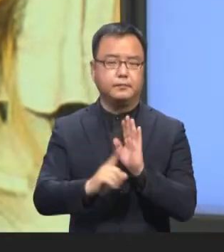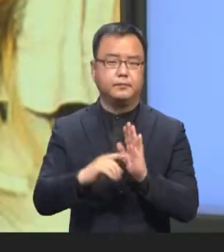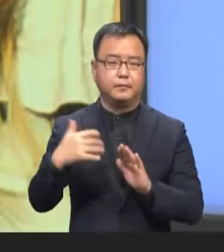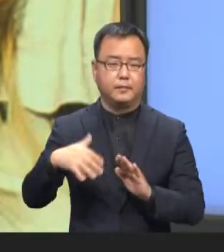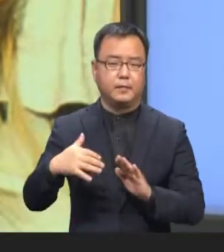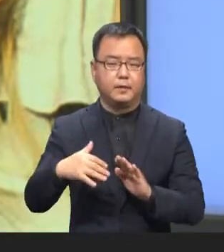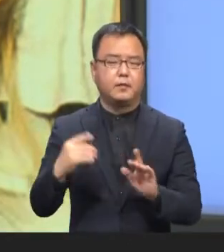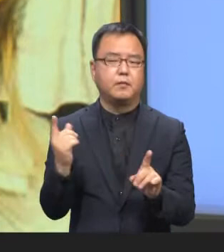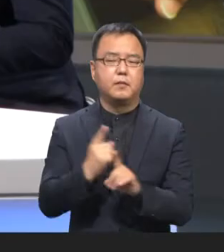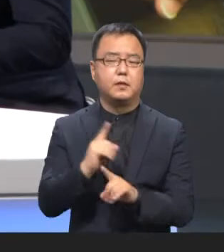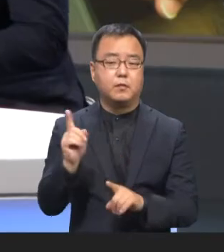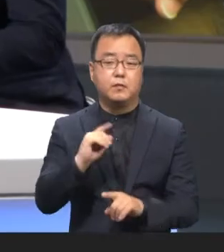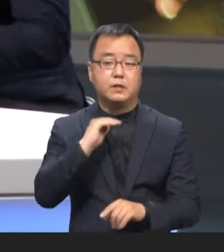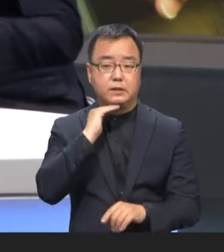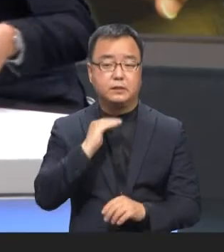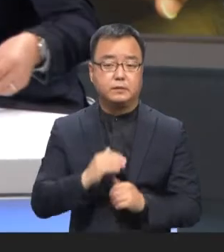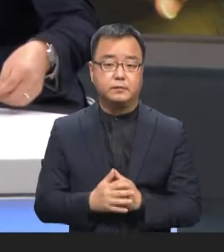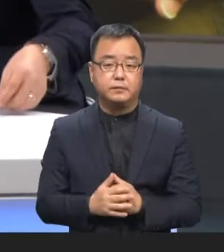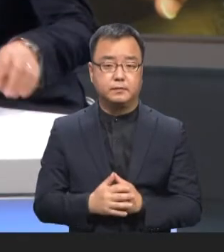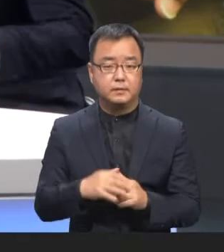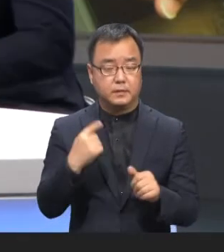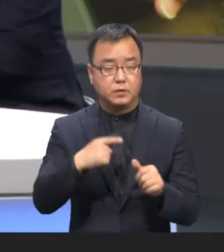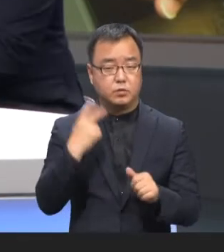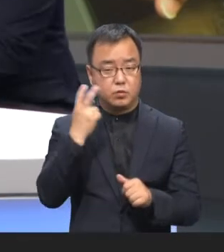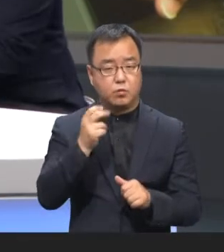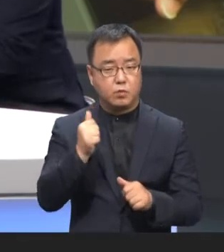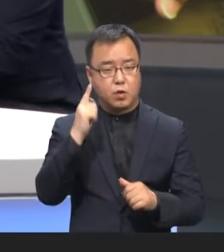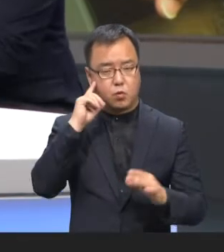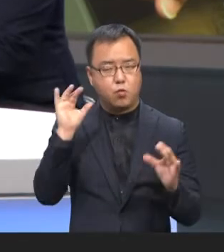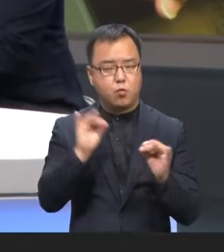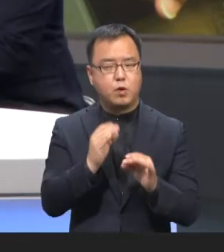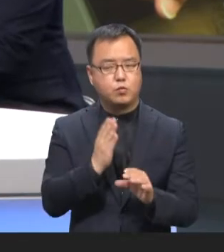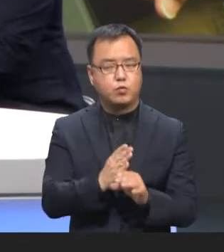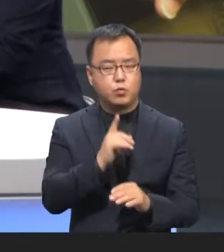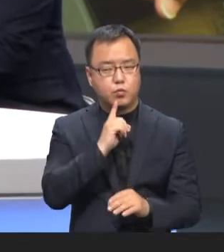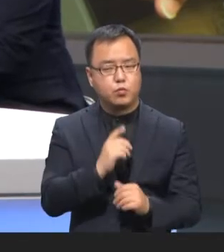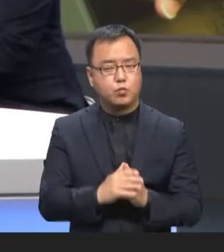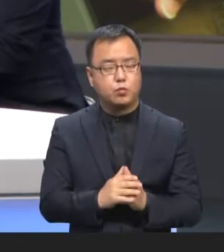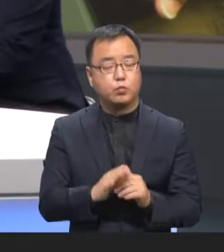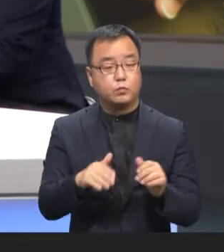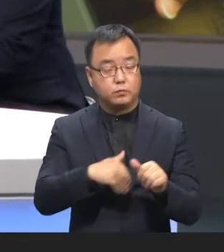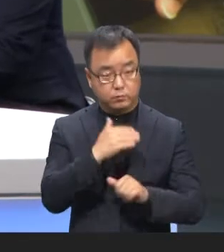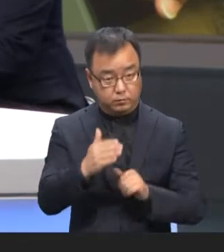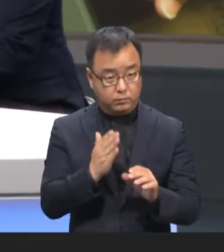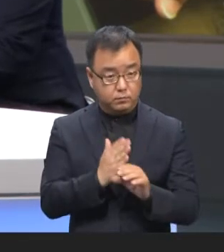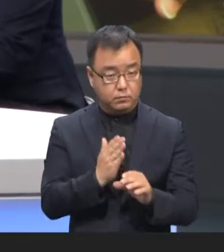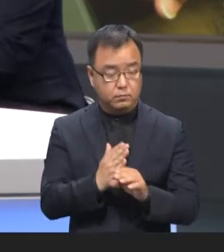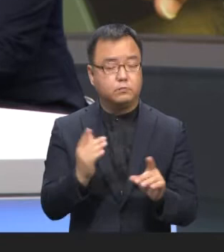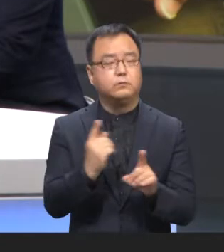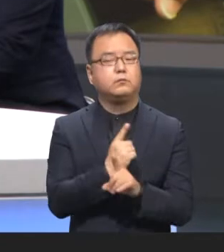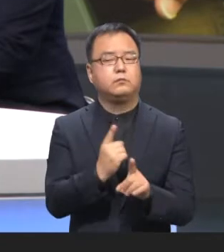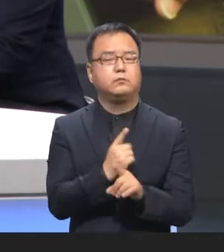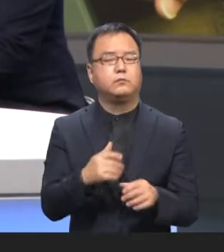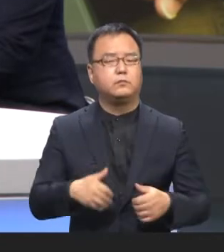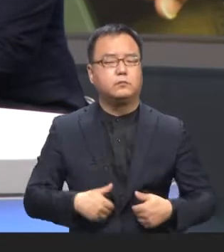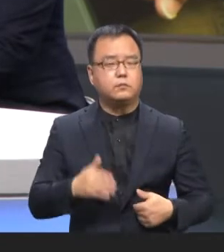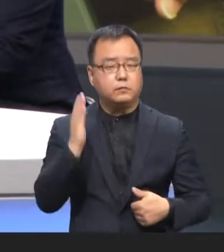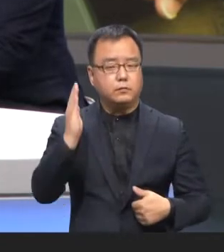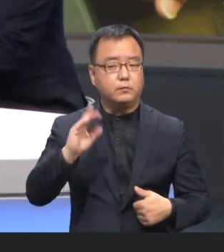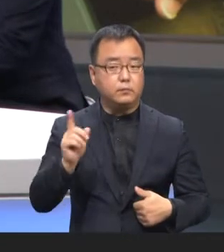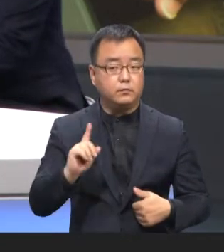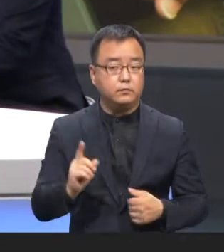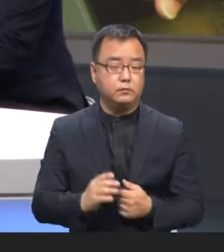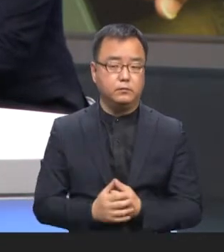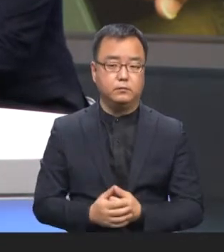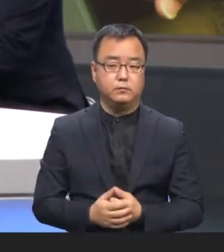두고 봐야 할 거 씀 일단은 교육감은 공감을 하고 있다 이런 얘기인데 현지에서는 이걸 바꿔야 한다 능에 대해서 어떻게 얘기를